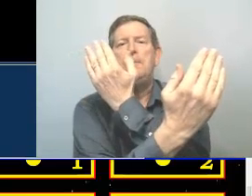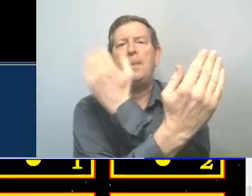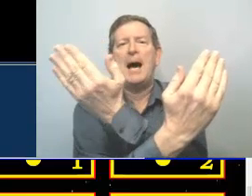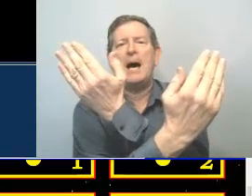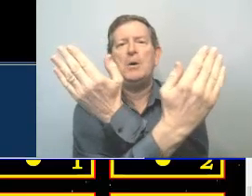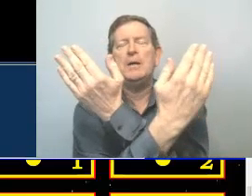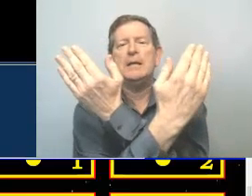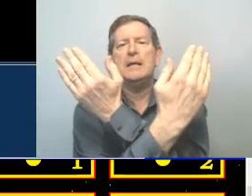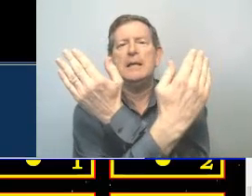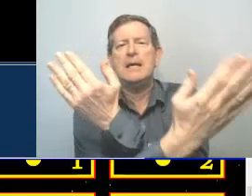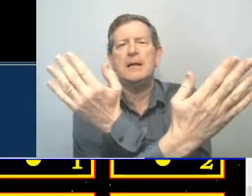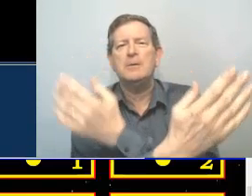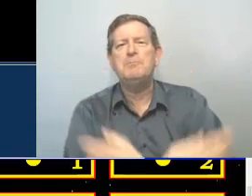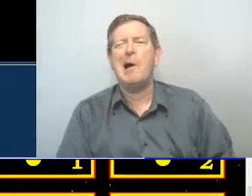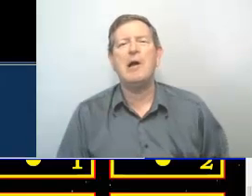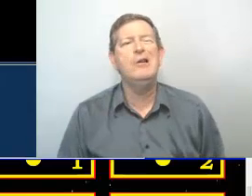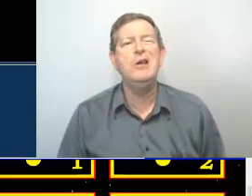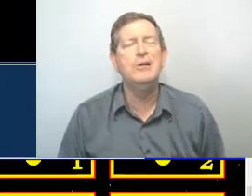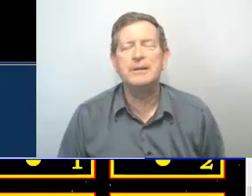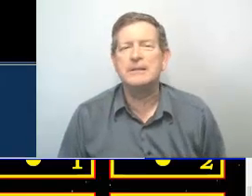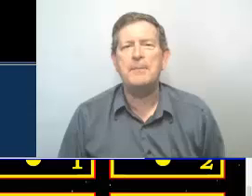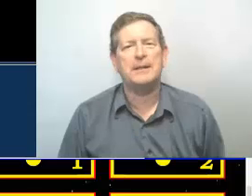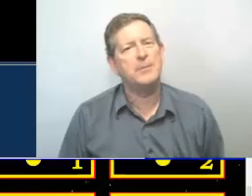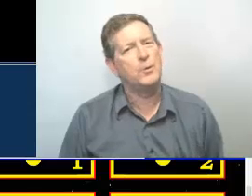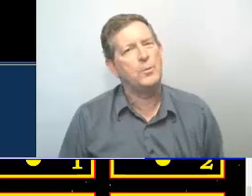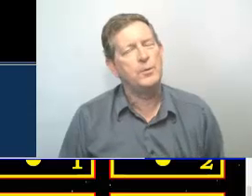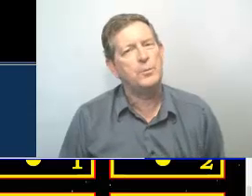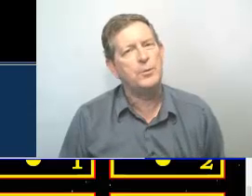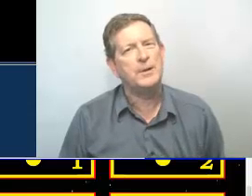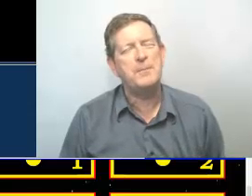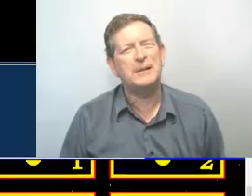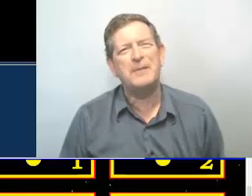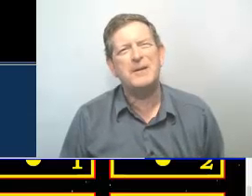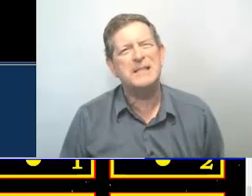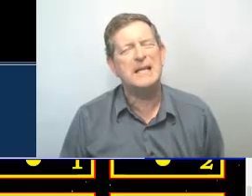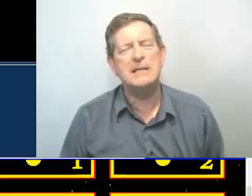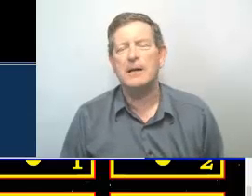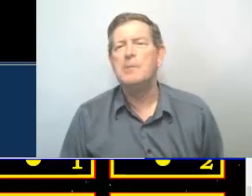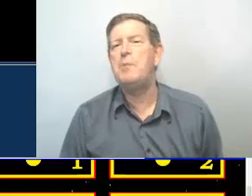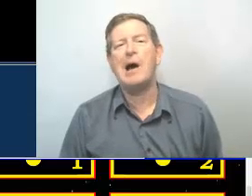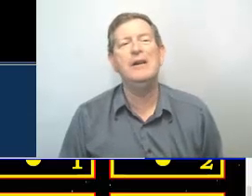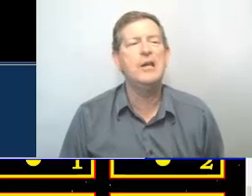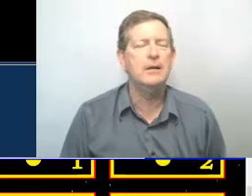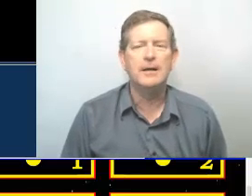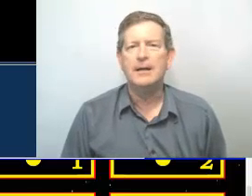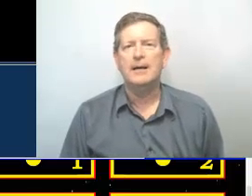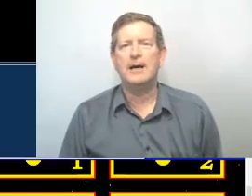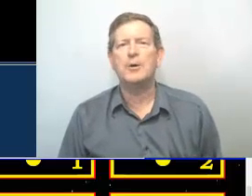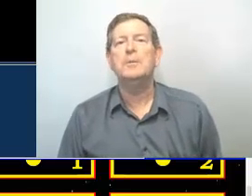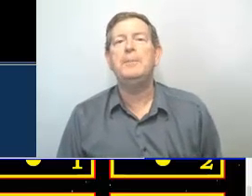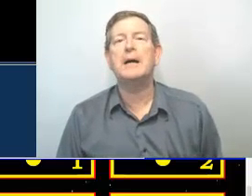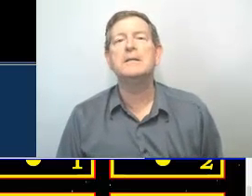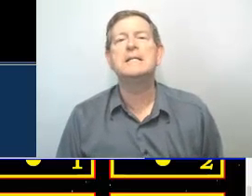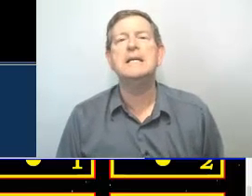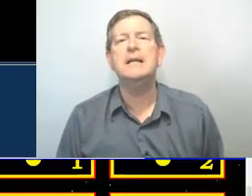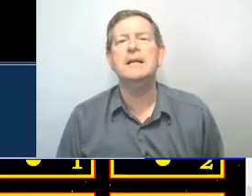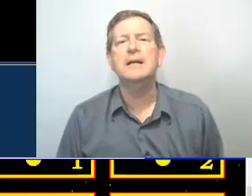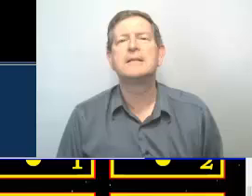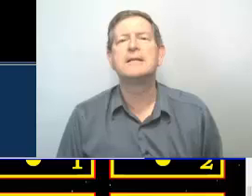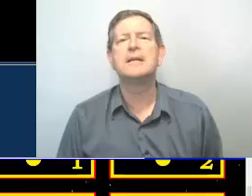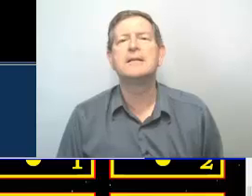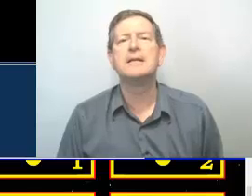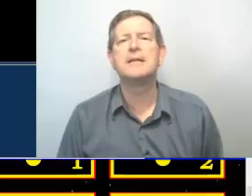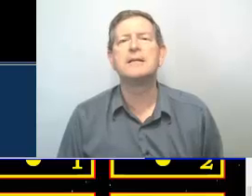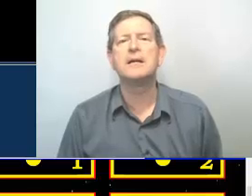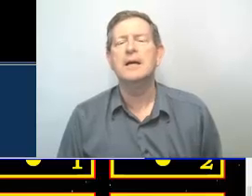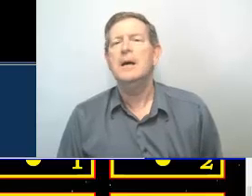oui. Parle-il. Parle-il n'est pas très bon non plus, n'est pas très facile à dire. Parle-il. Alors,